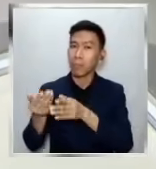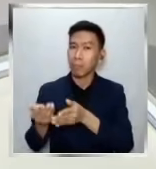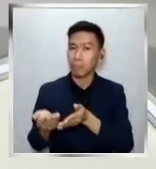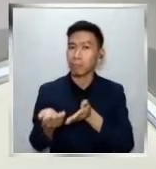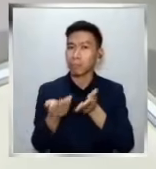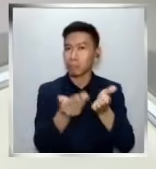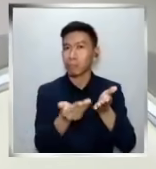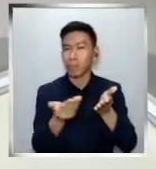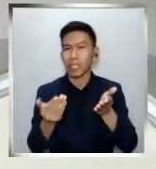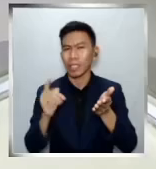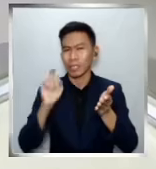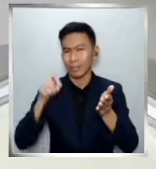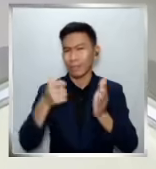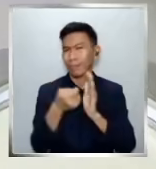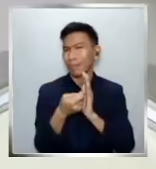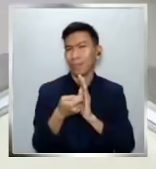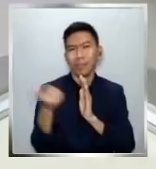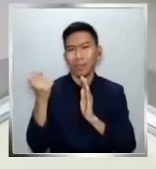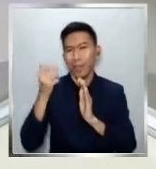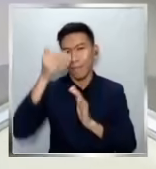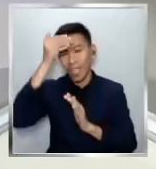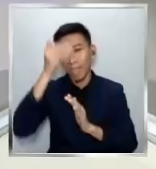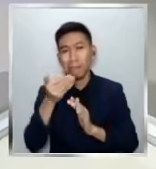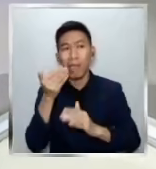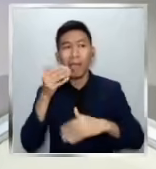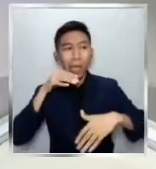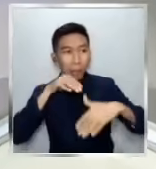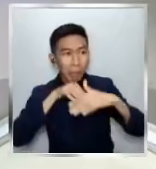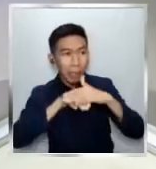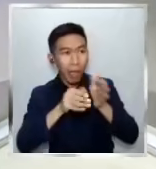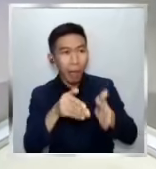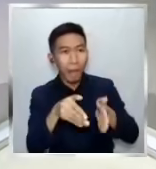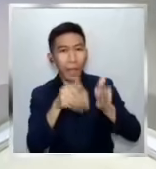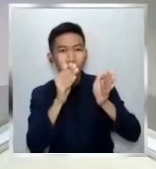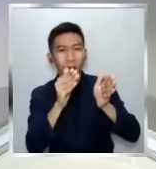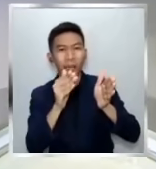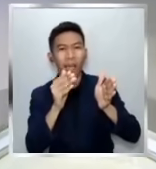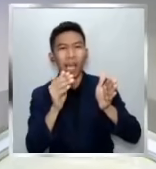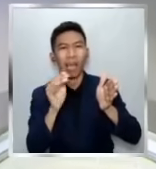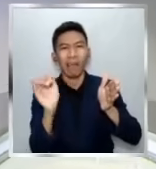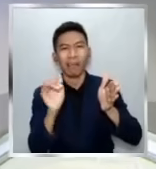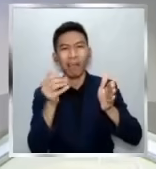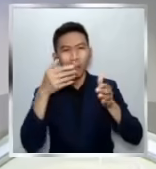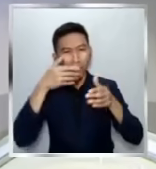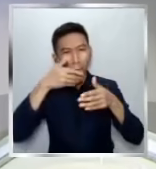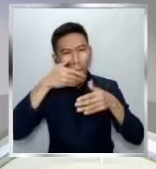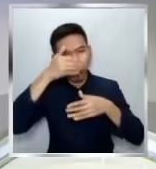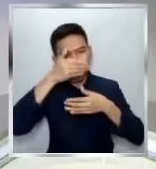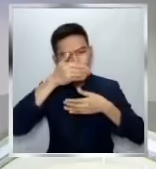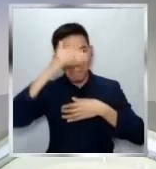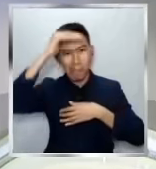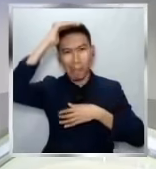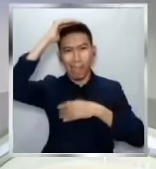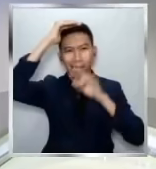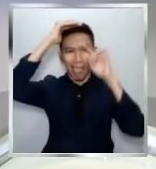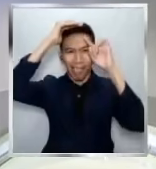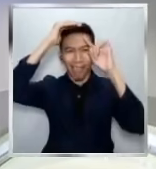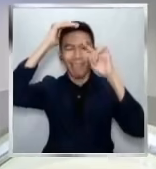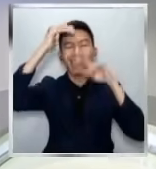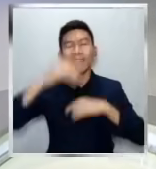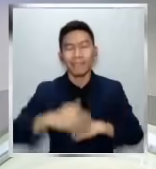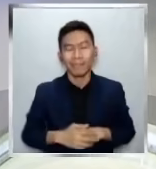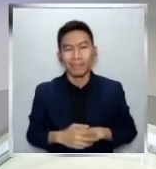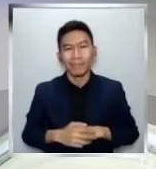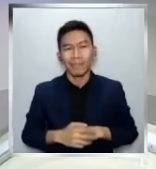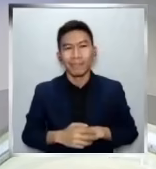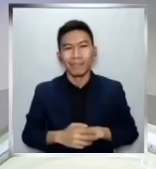dahil pagpasok sa mga establishmento, hinagiging head shield lang ito dahil sa ulo isinusuot. Sang-ayon